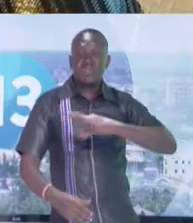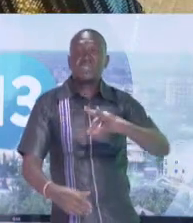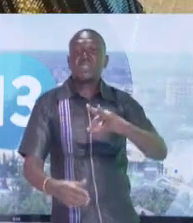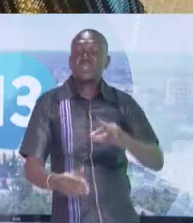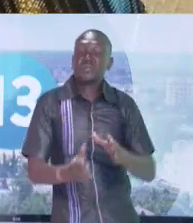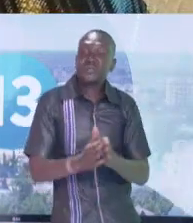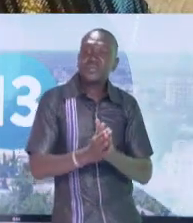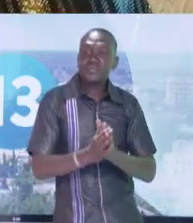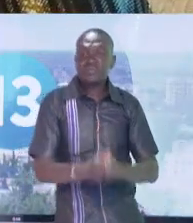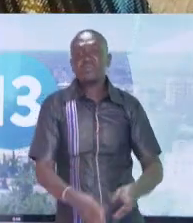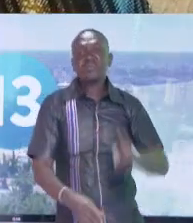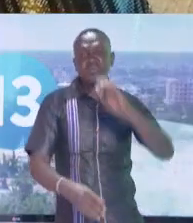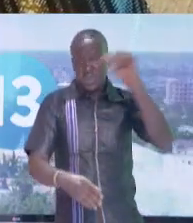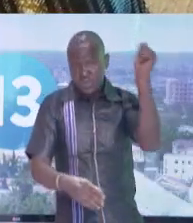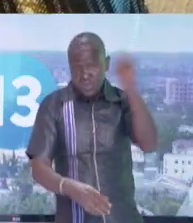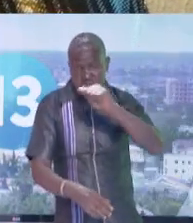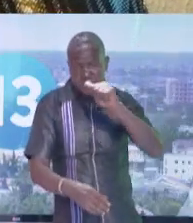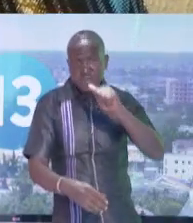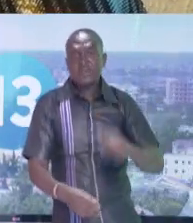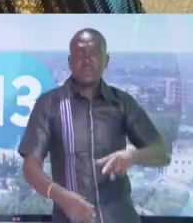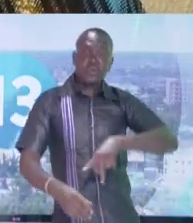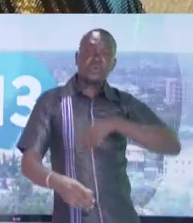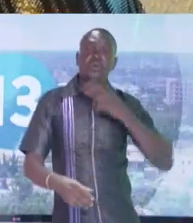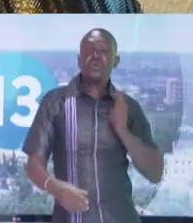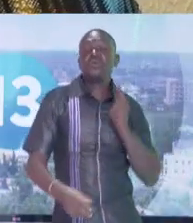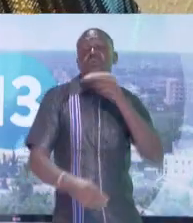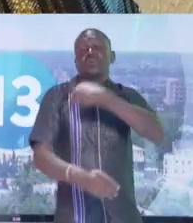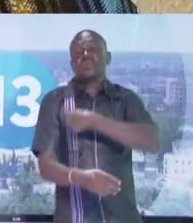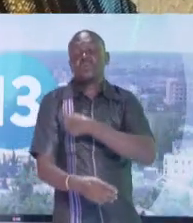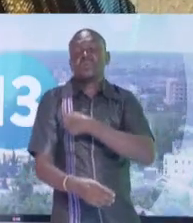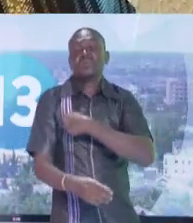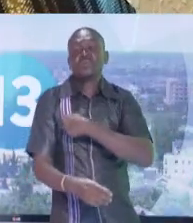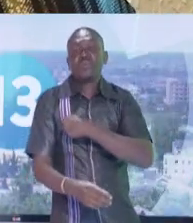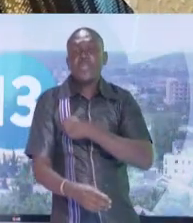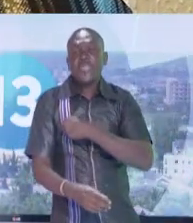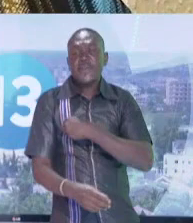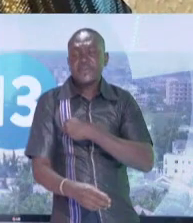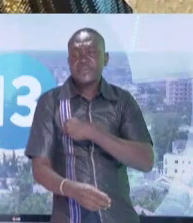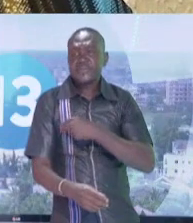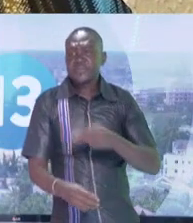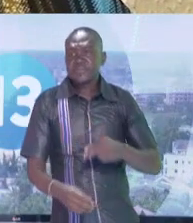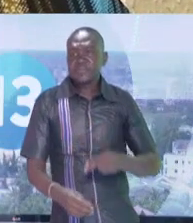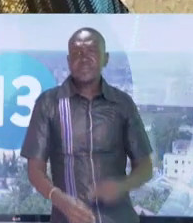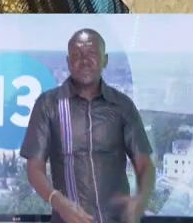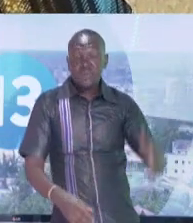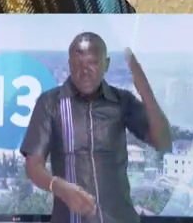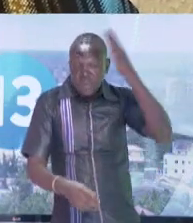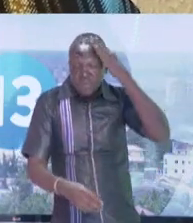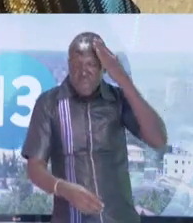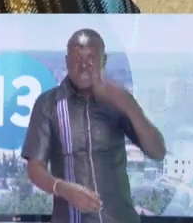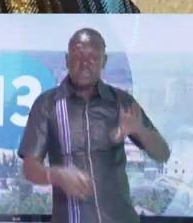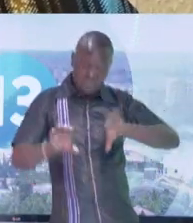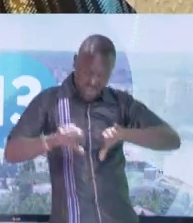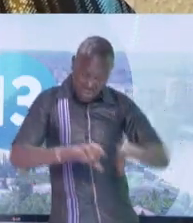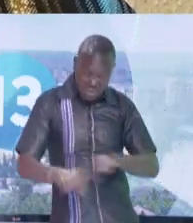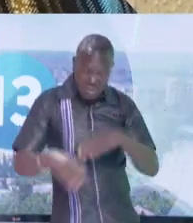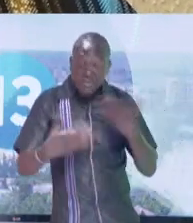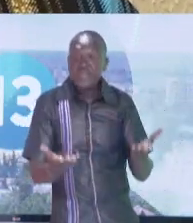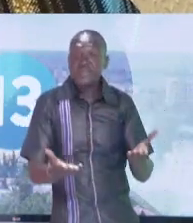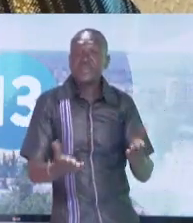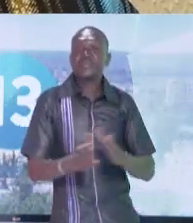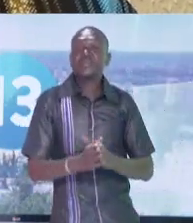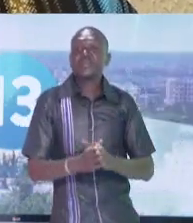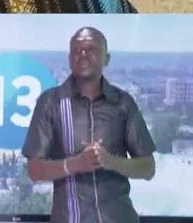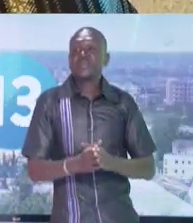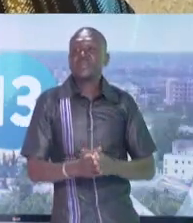C'est sûr que notre pays va connaître la paix. Ce qui est important, c'est de savoir qu'est-ce qu'on a fait en temps de paix